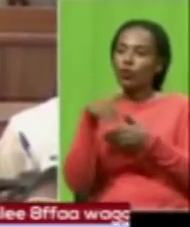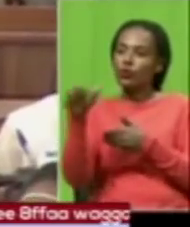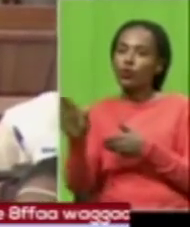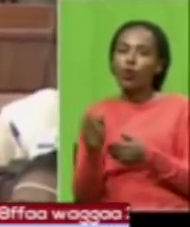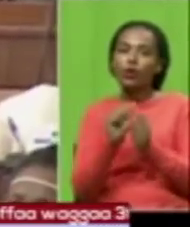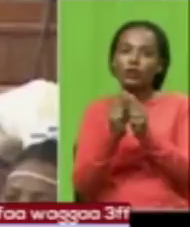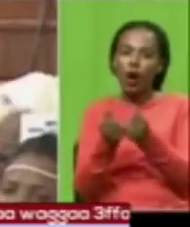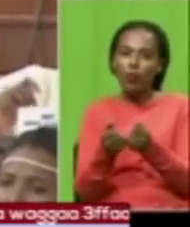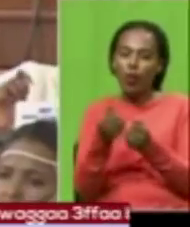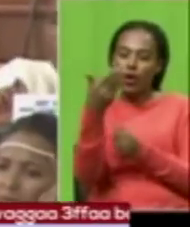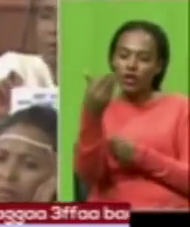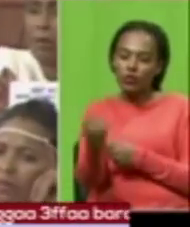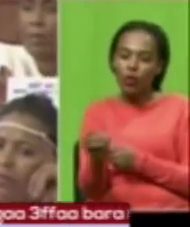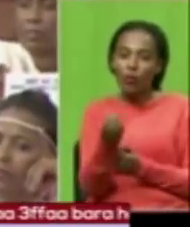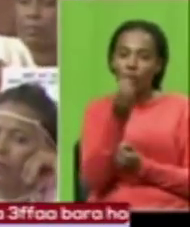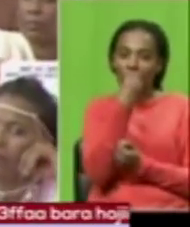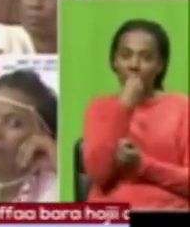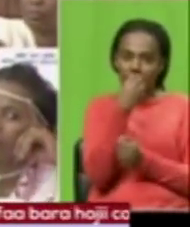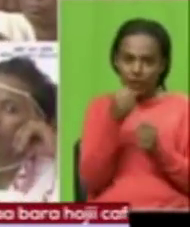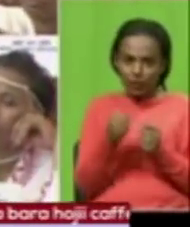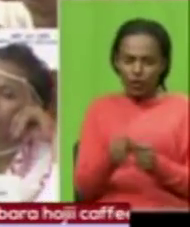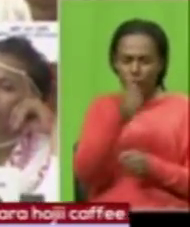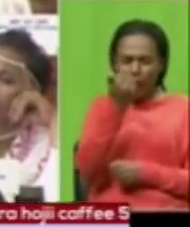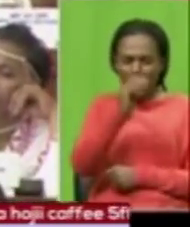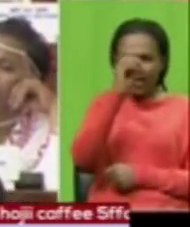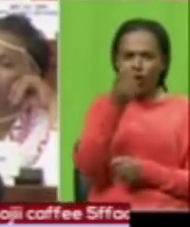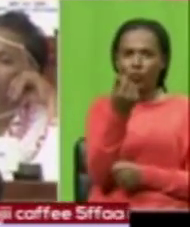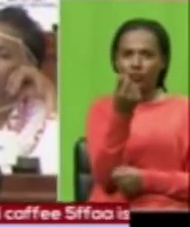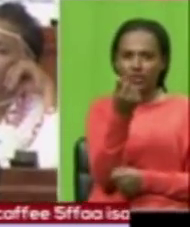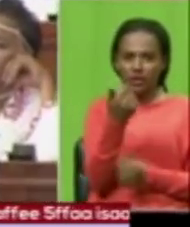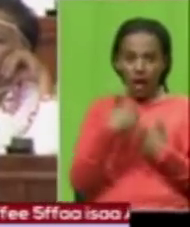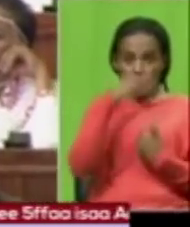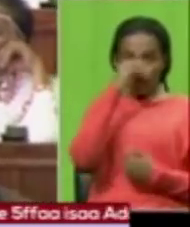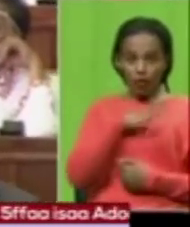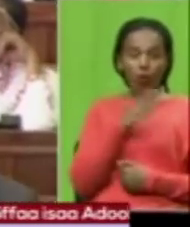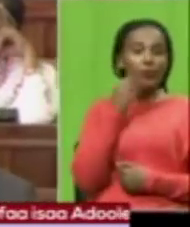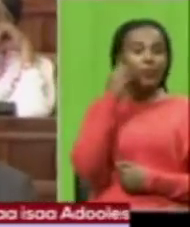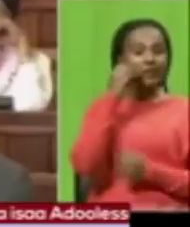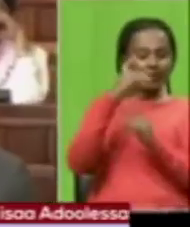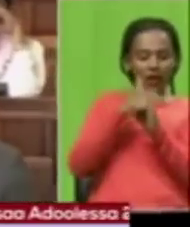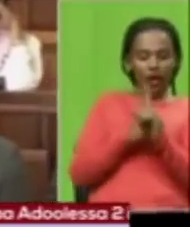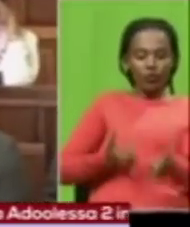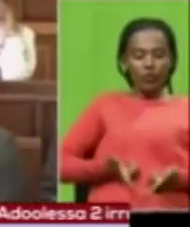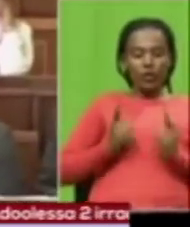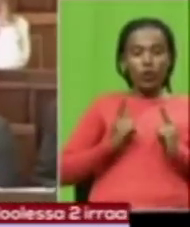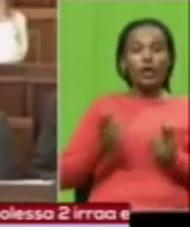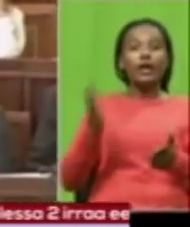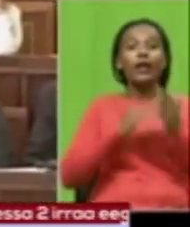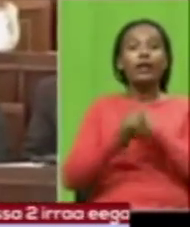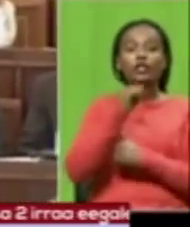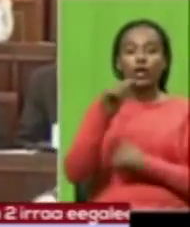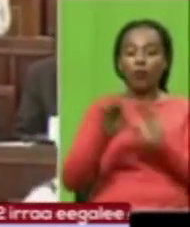Baajanni harka 64 hiyyummaa hir'isuu irratti xiyyeeffatameeti ramadame. Hojiirra oolmaasaaf ammoo xiyyeeffannaa